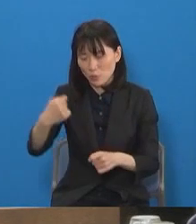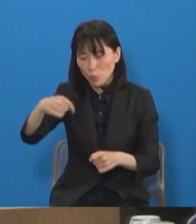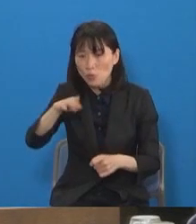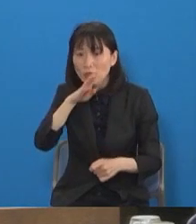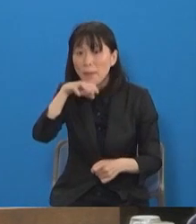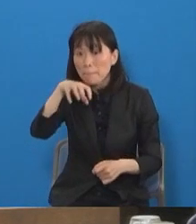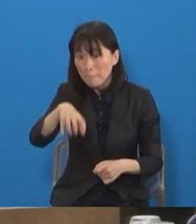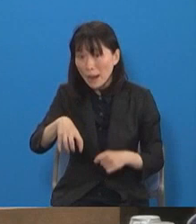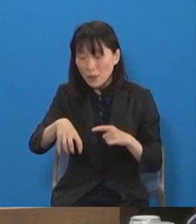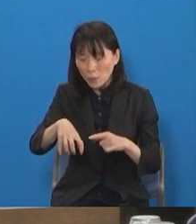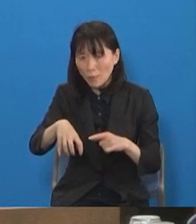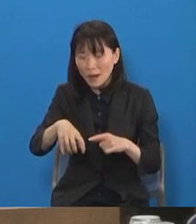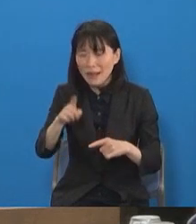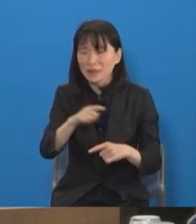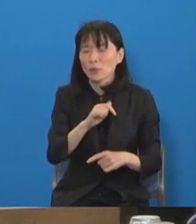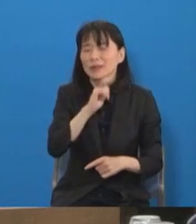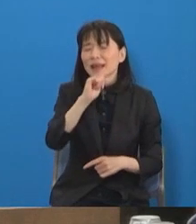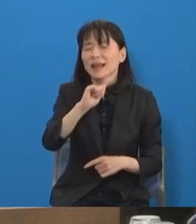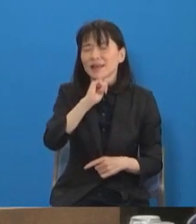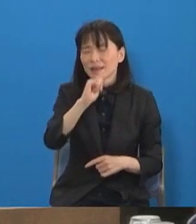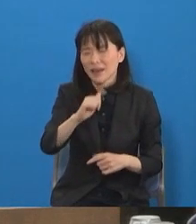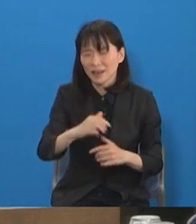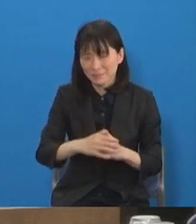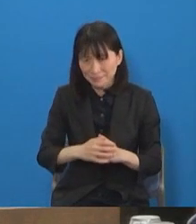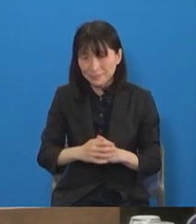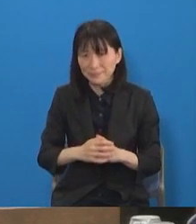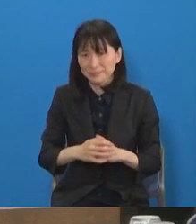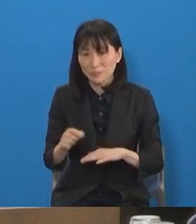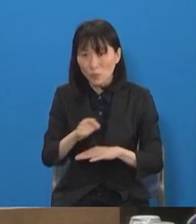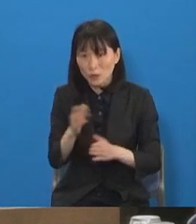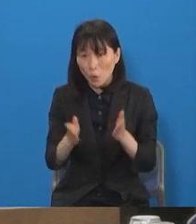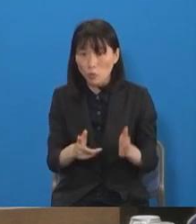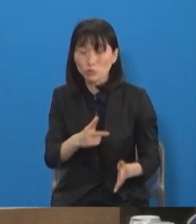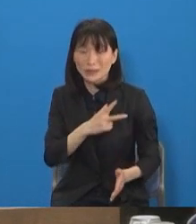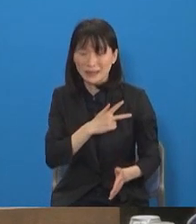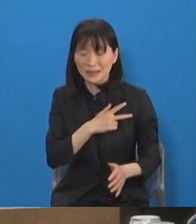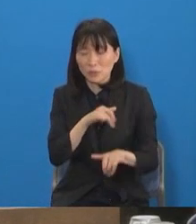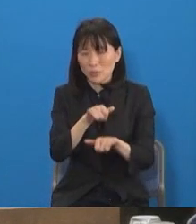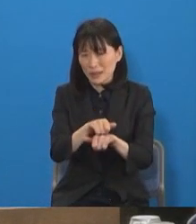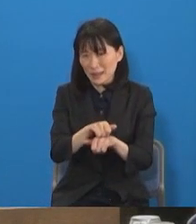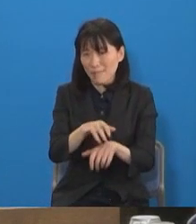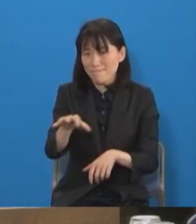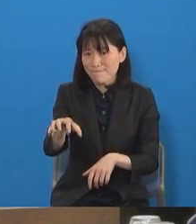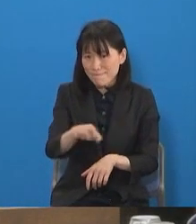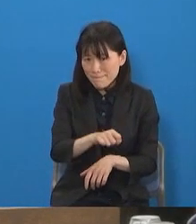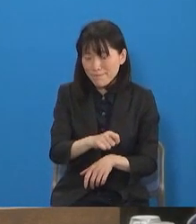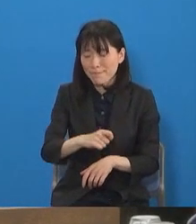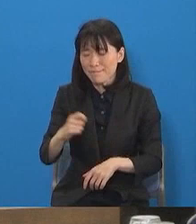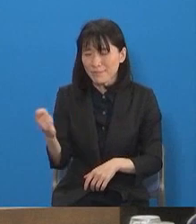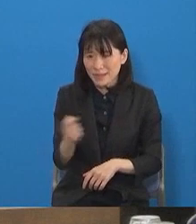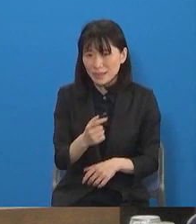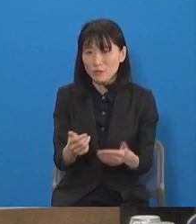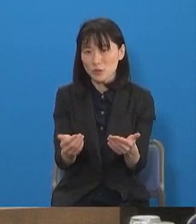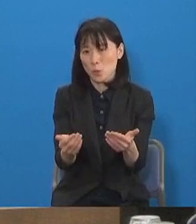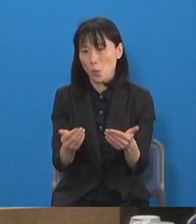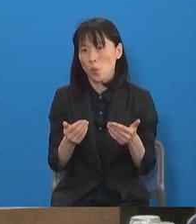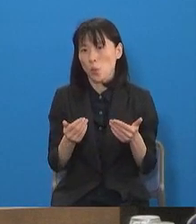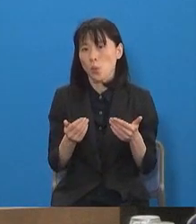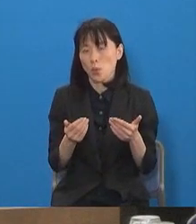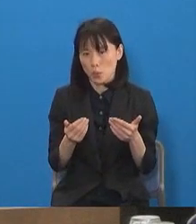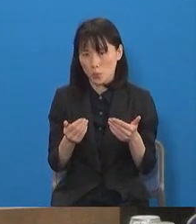のなり手不足が取り上げられており、特に保育士の人材確保は急務であると考え